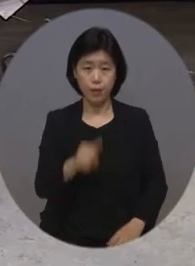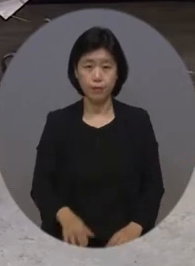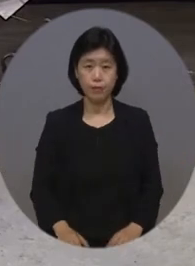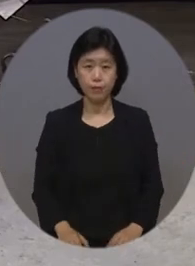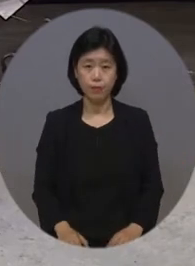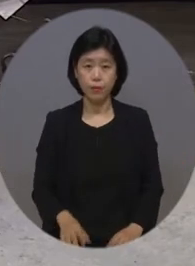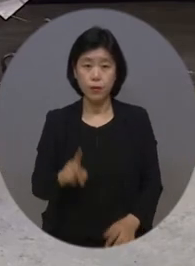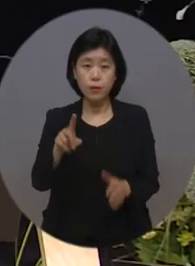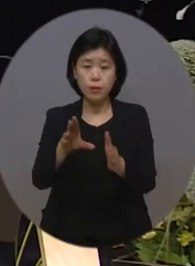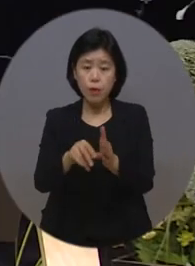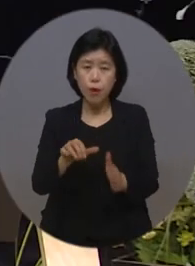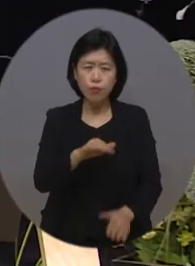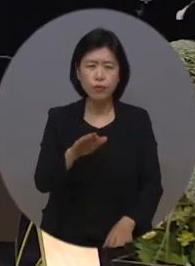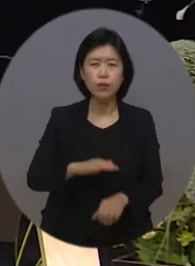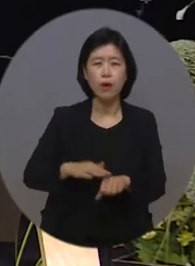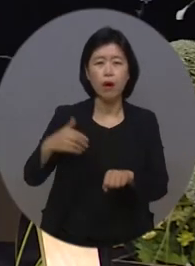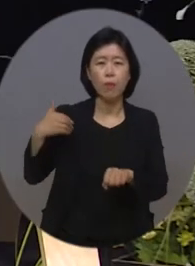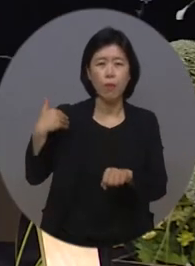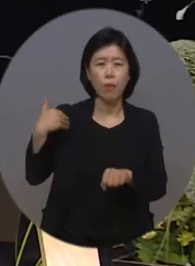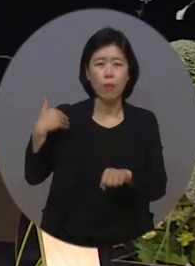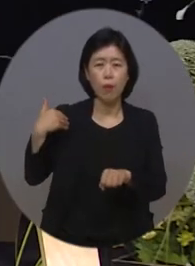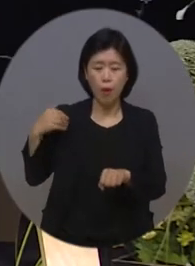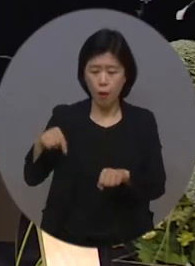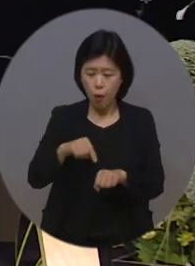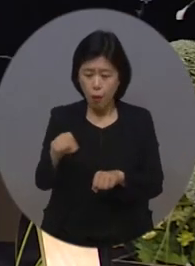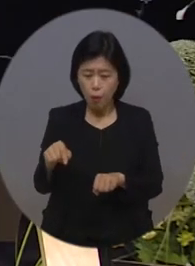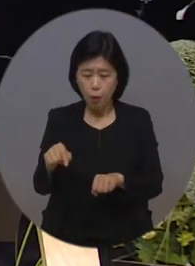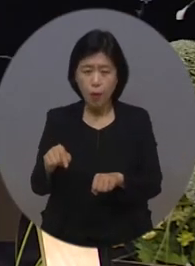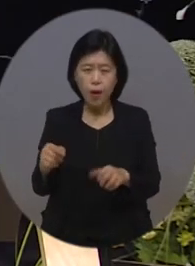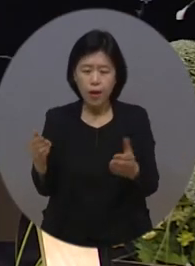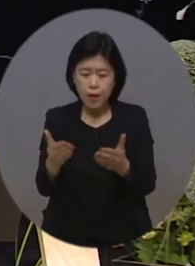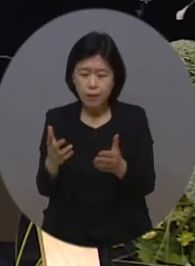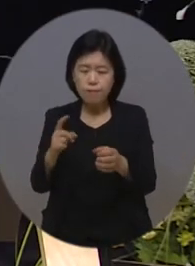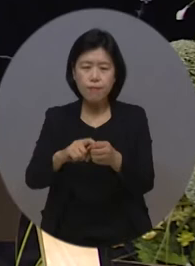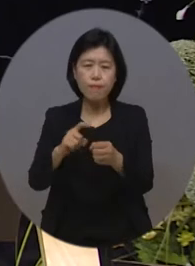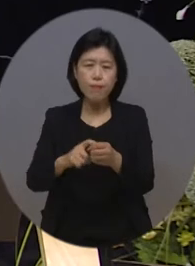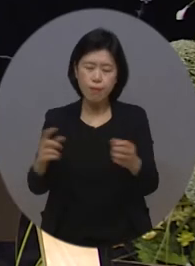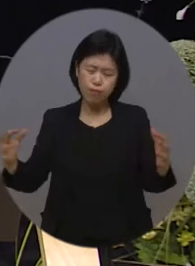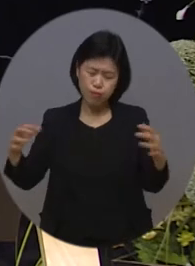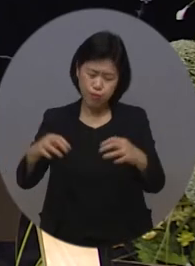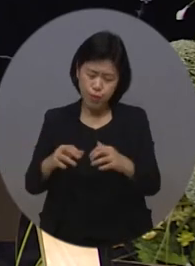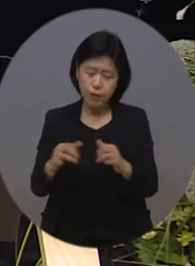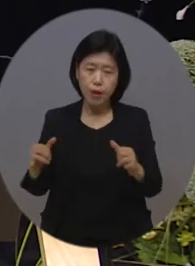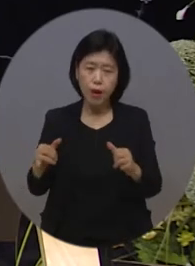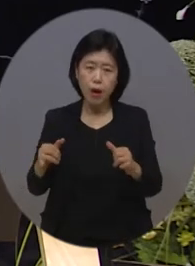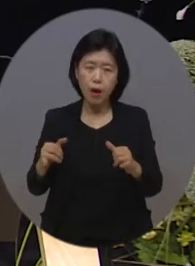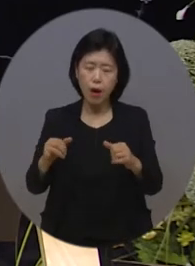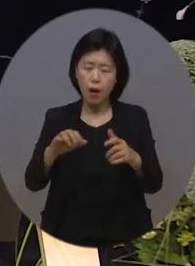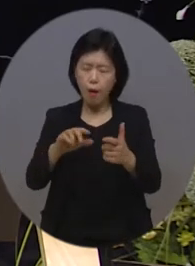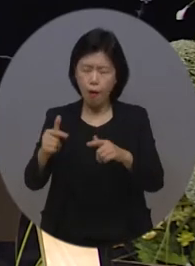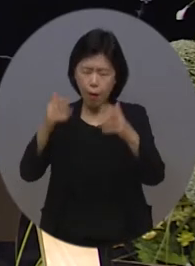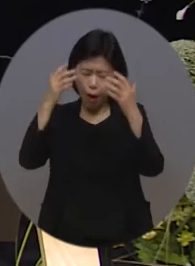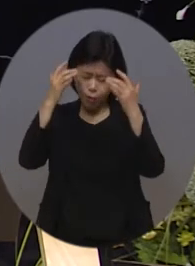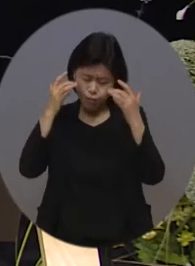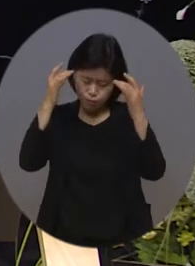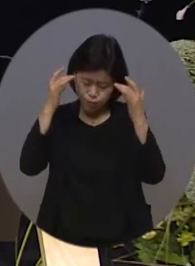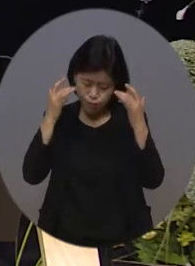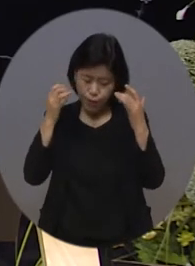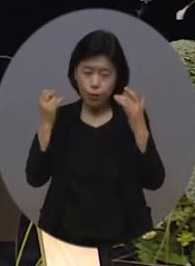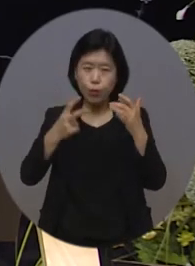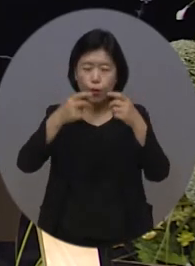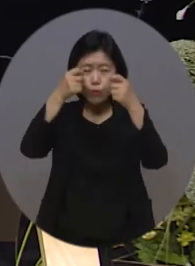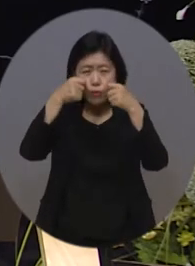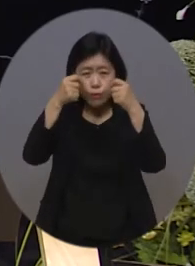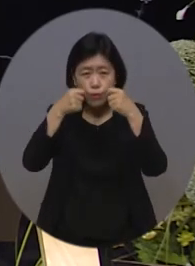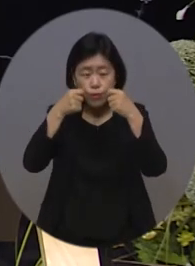우리의 영토였고 그들의 피눈물이 우리의 역사를 쓰는 잉크가 되었고 그들의 땀이 우리를 대신